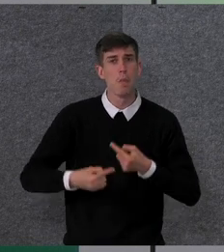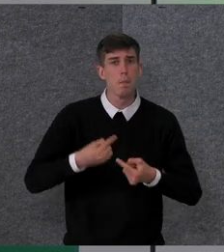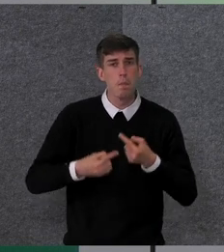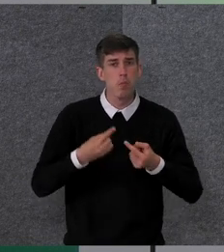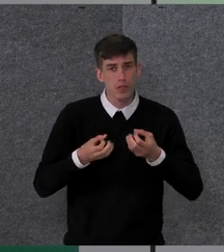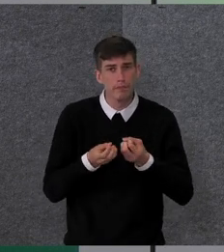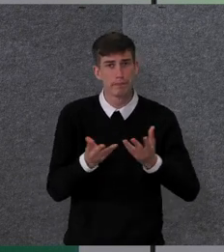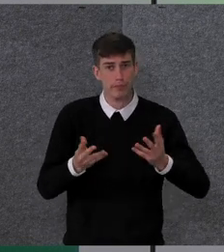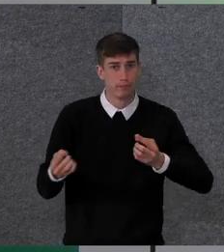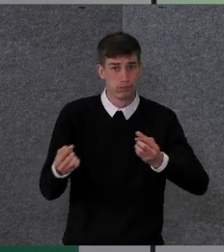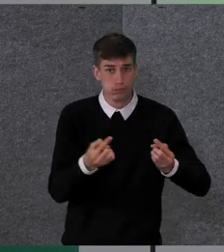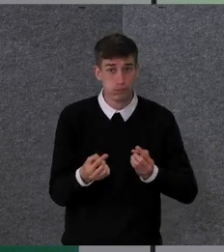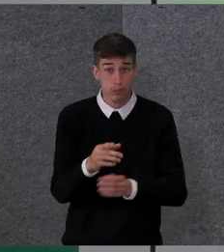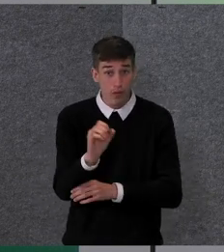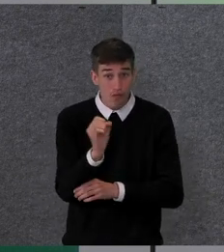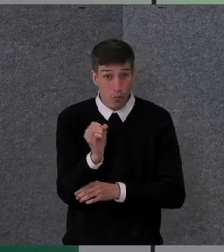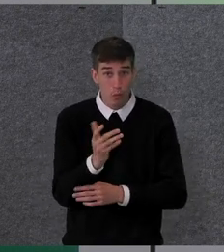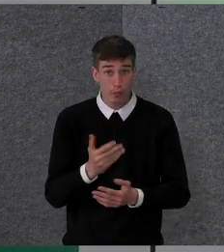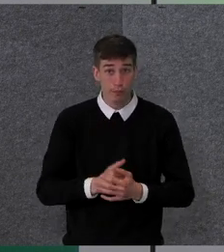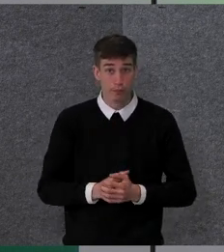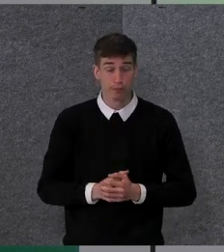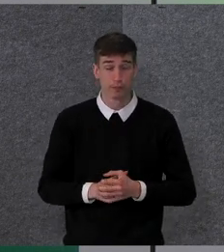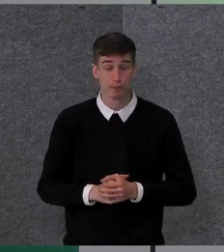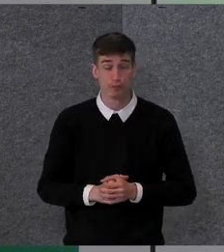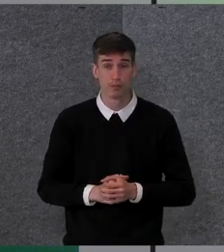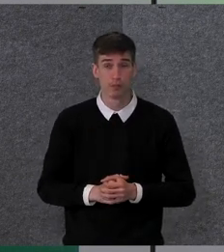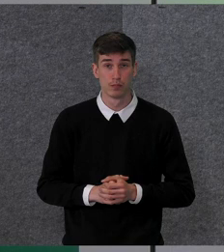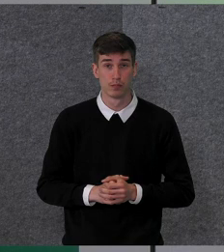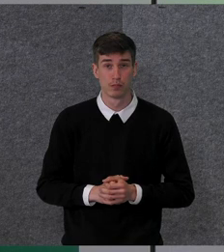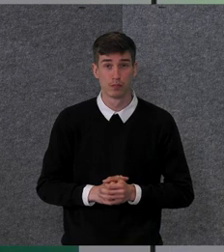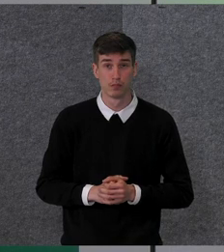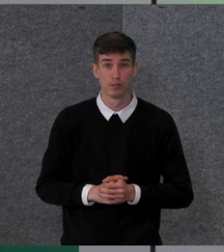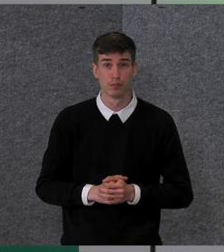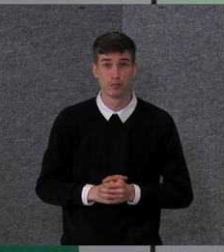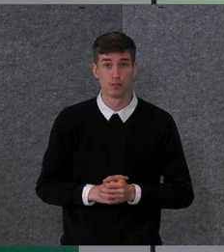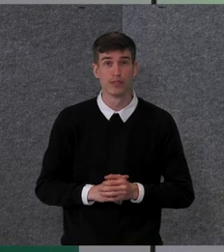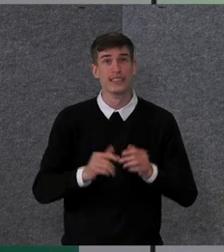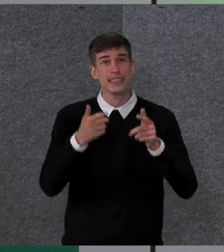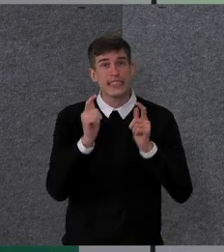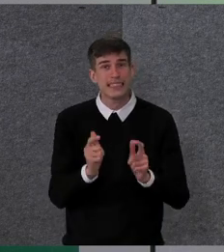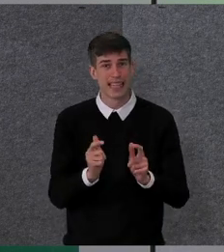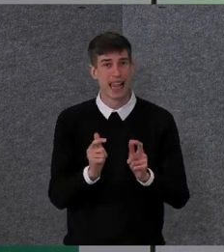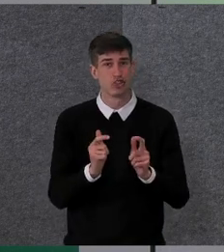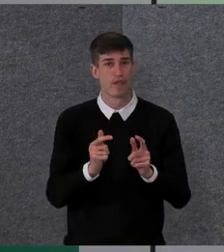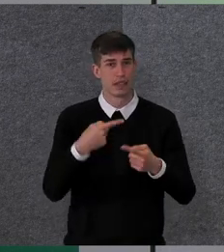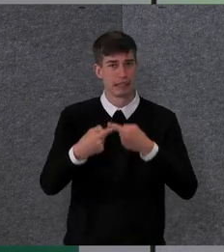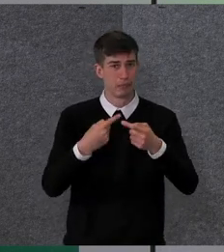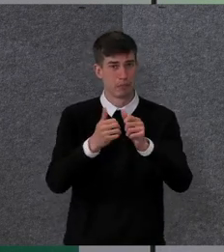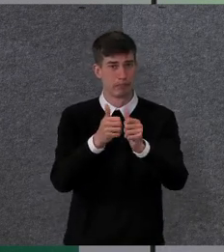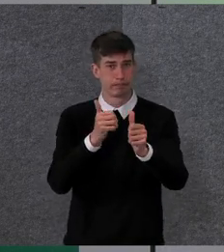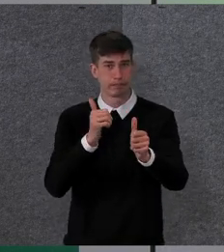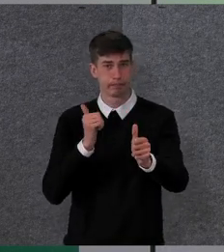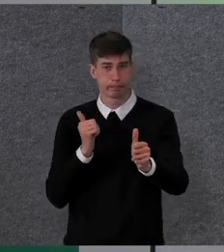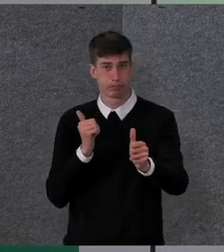so breit diskutiert werden, warum wir diese Satzungsänderung jetzt machen, ist, dass solange diese gesellschaftlichen Strukturen weiter rückwärtsgewandt sich entwickeln, solange